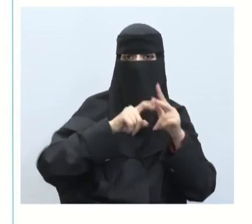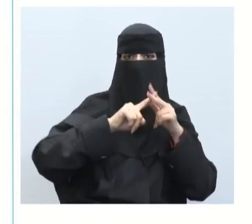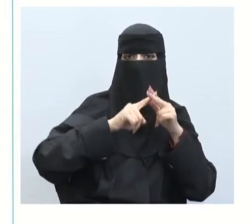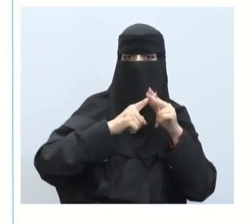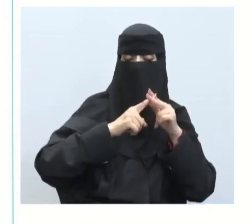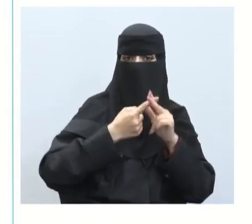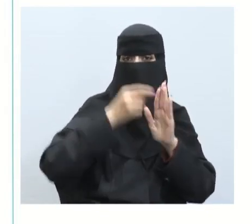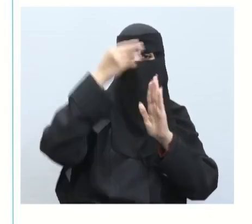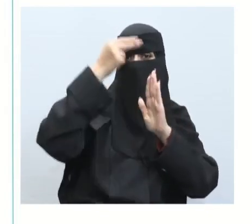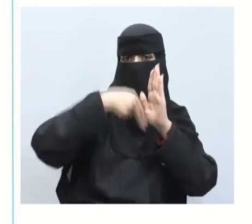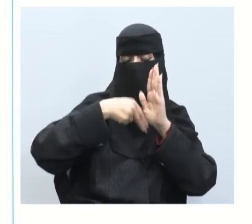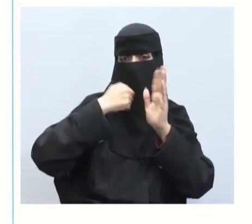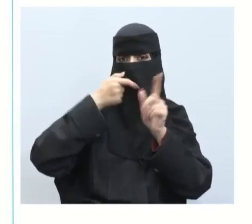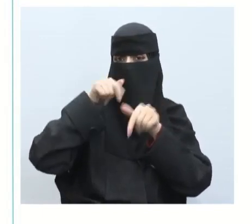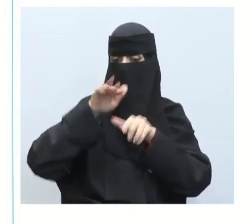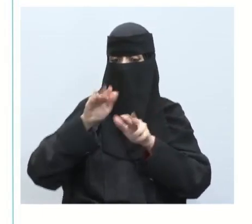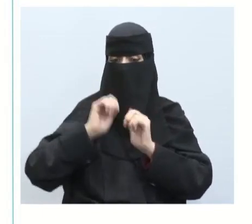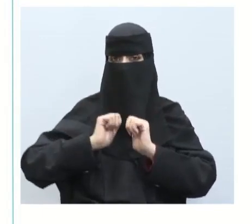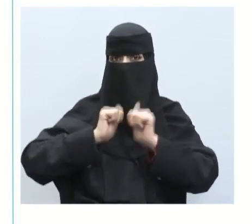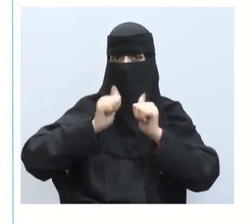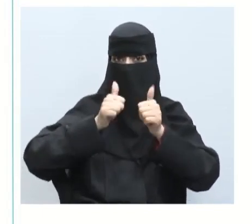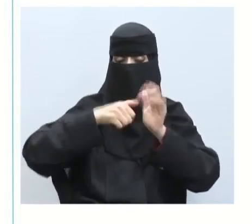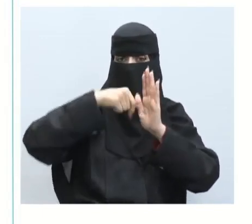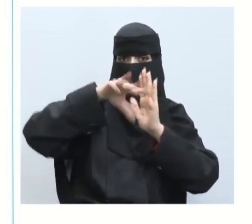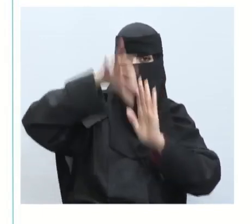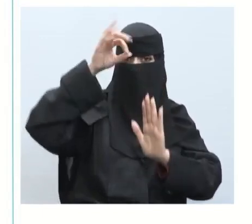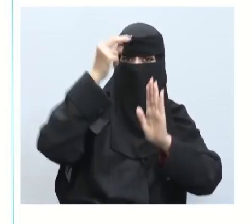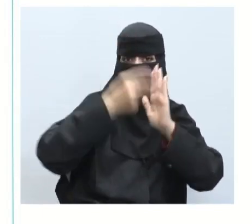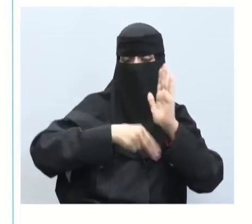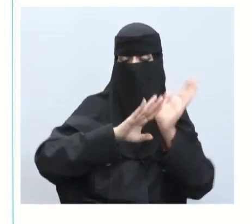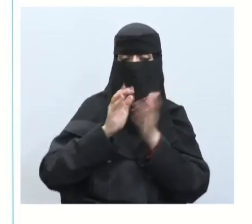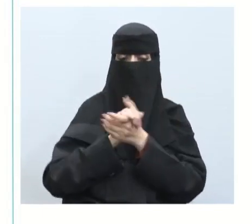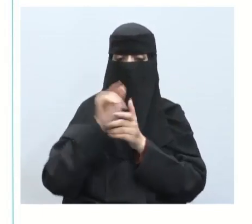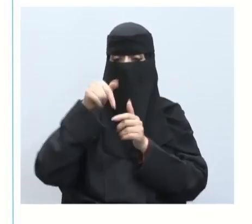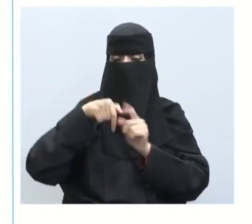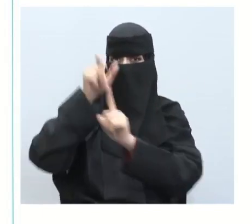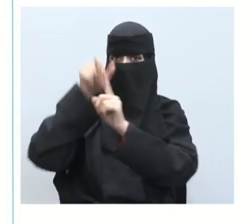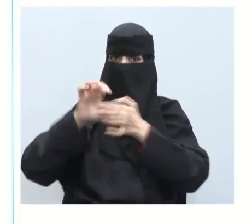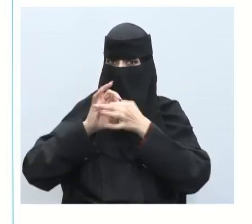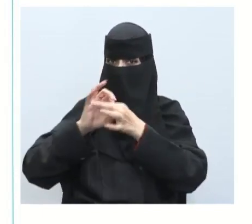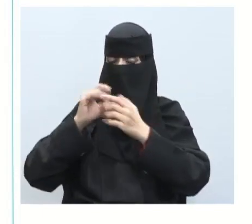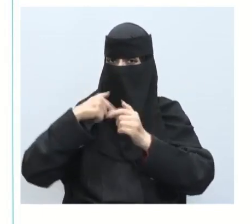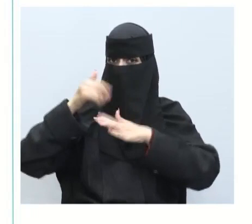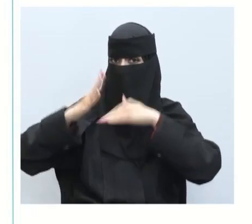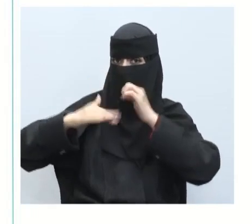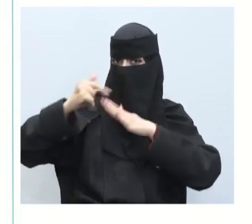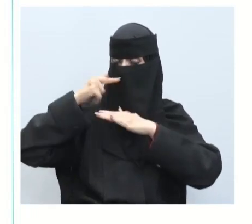المدير لديه قدره في التواصل او مهارات الاتصال او ما تسمى بالمهارات